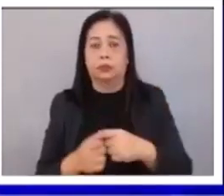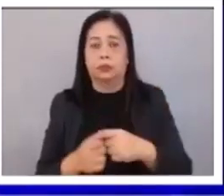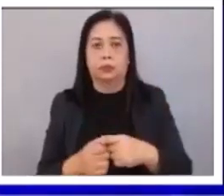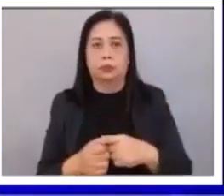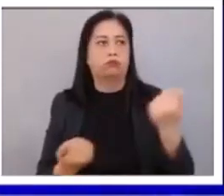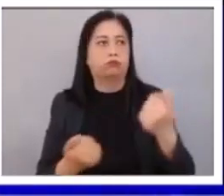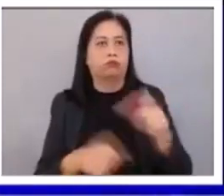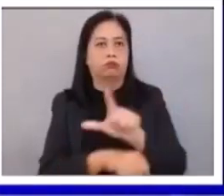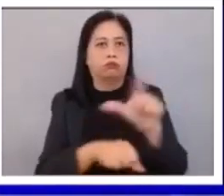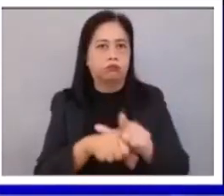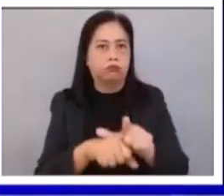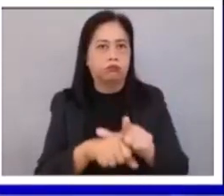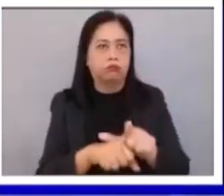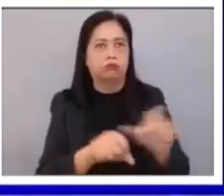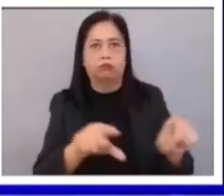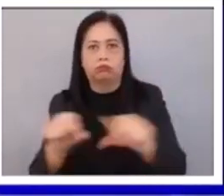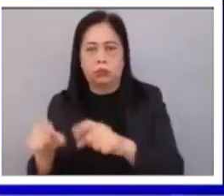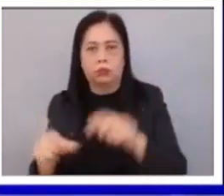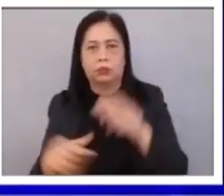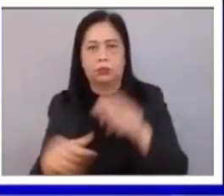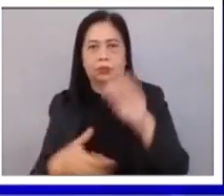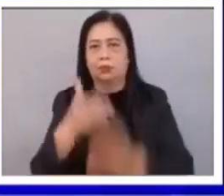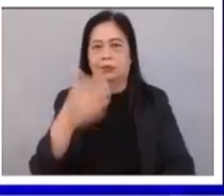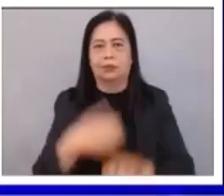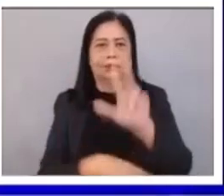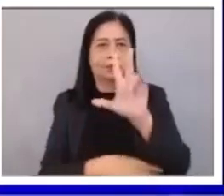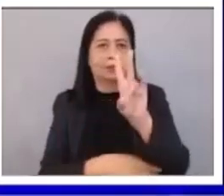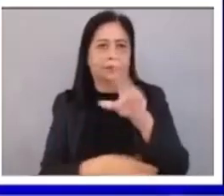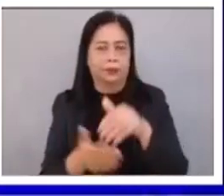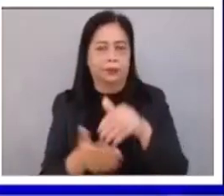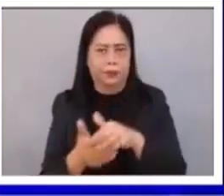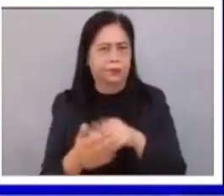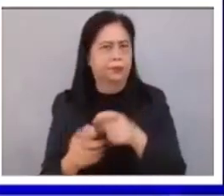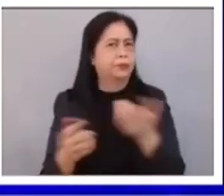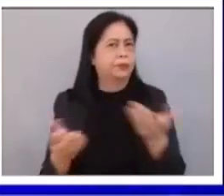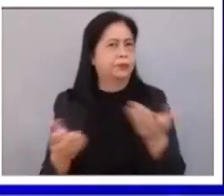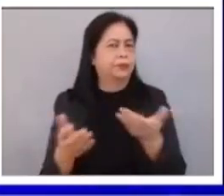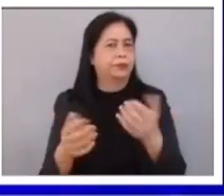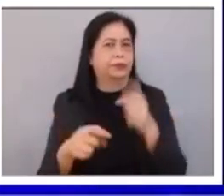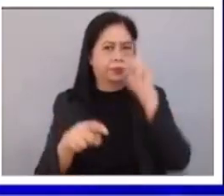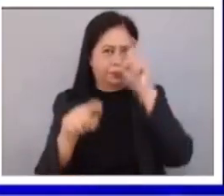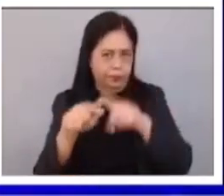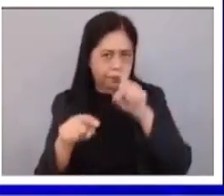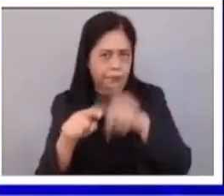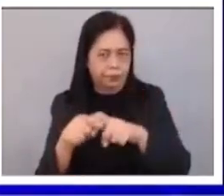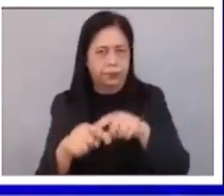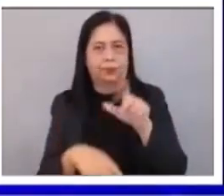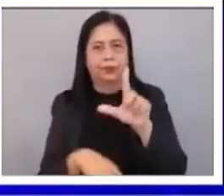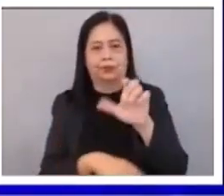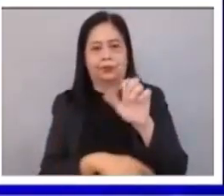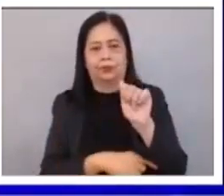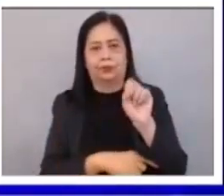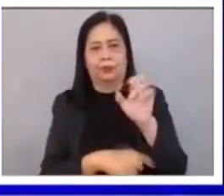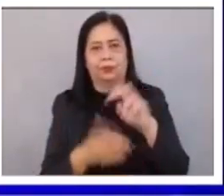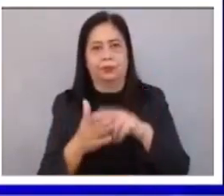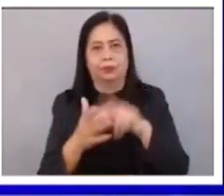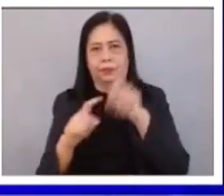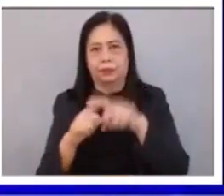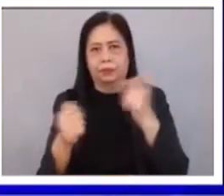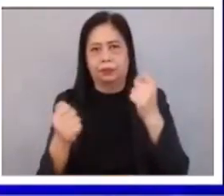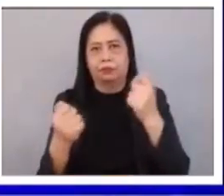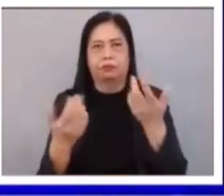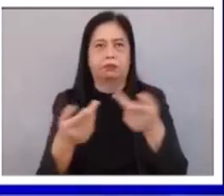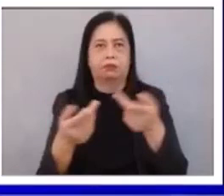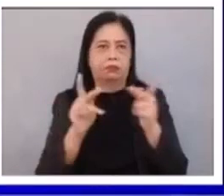may bawas na 37,000. Ito naman ay mula sa renting or leasing services of residential properties